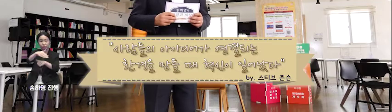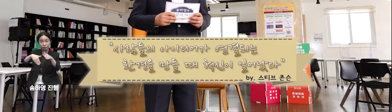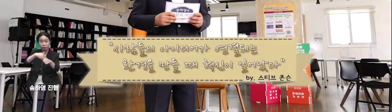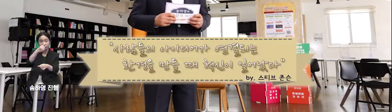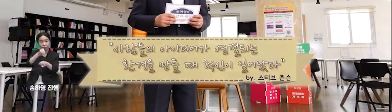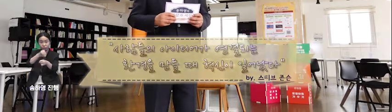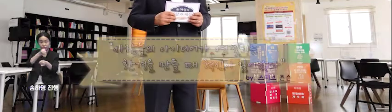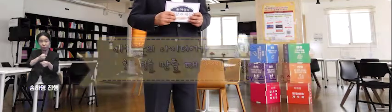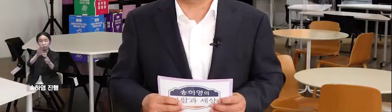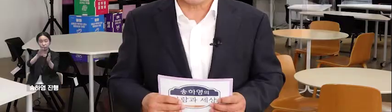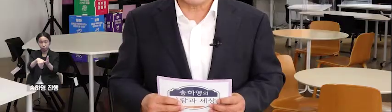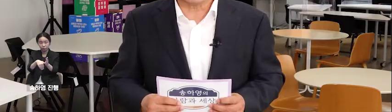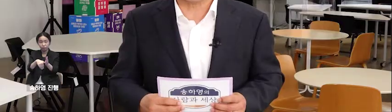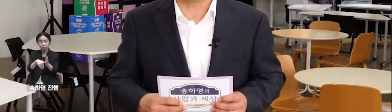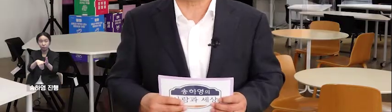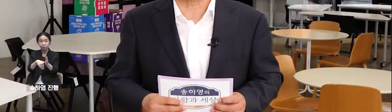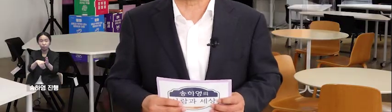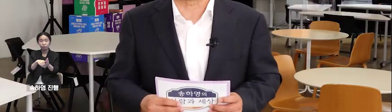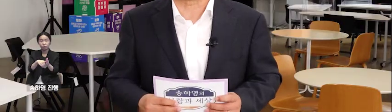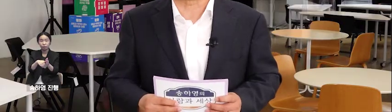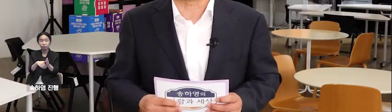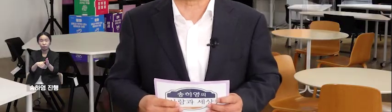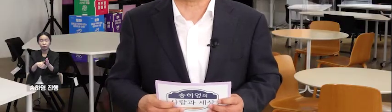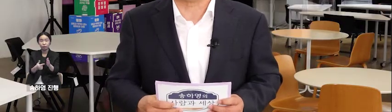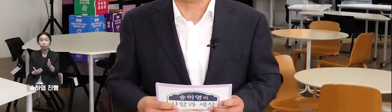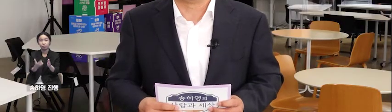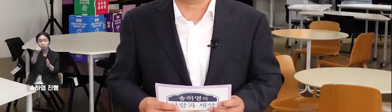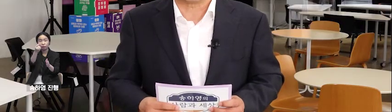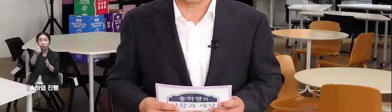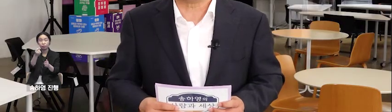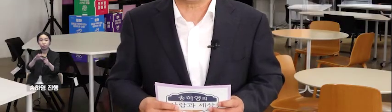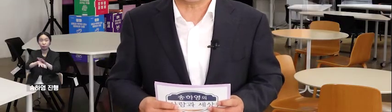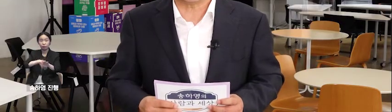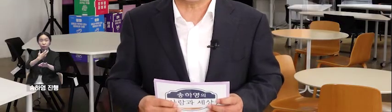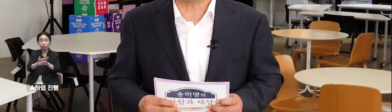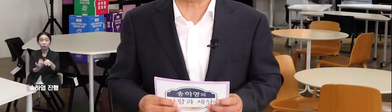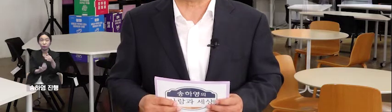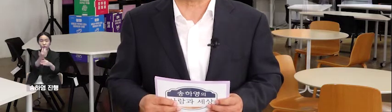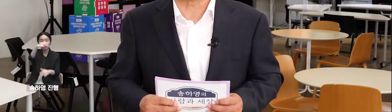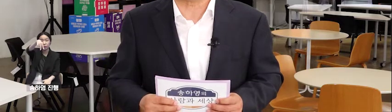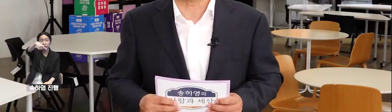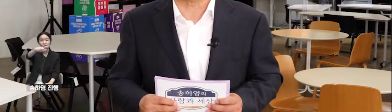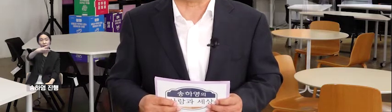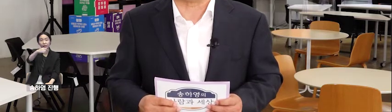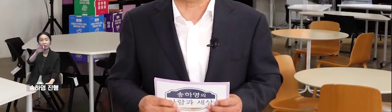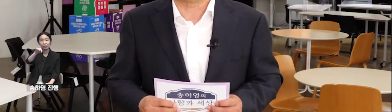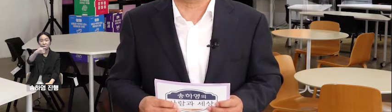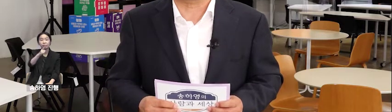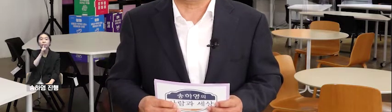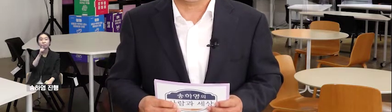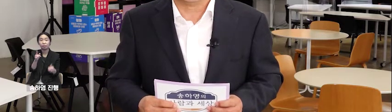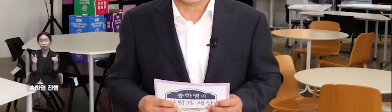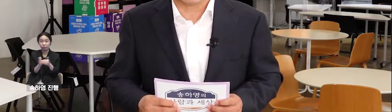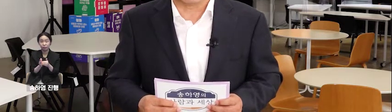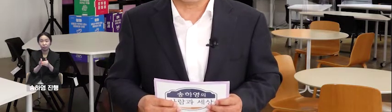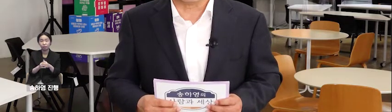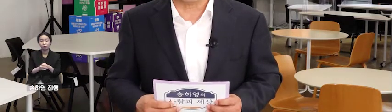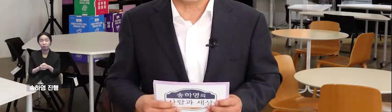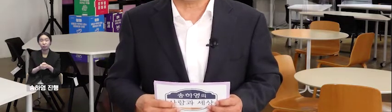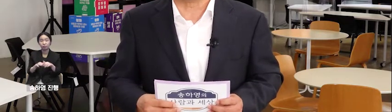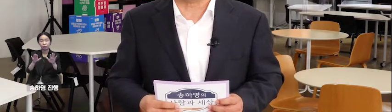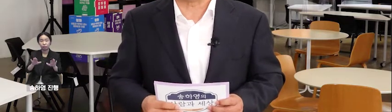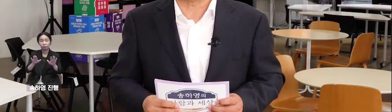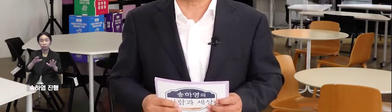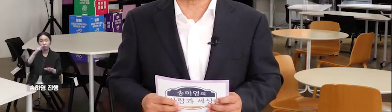만들 때 비로소 혁신이 일어났다고 과학저술가 스티브 존슨은 말했는데요.